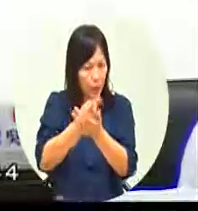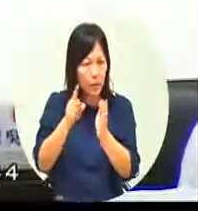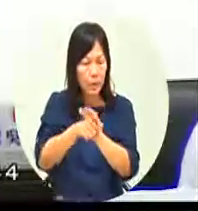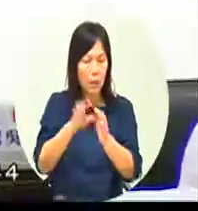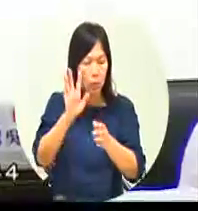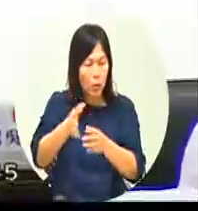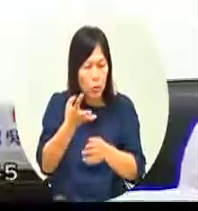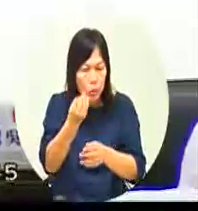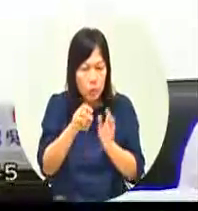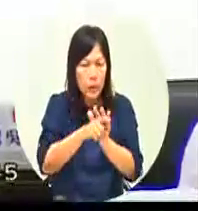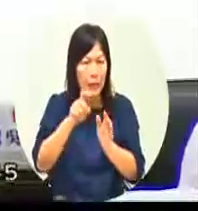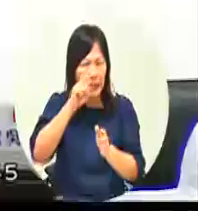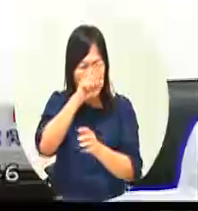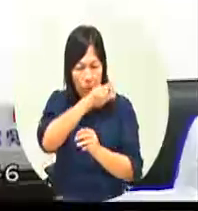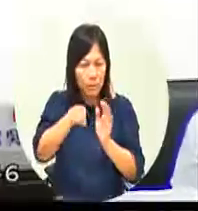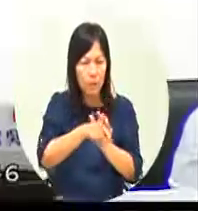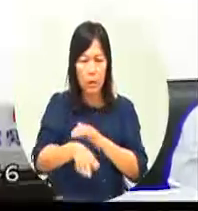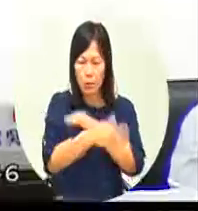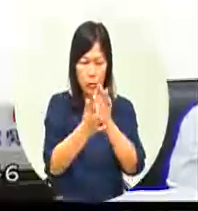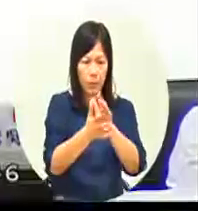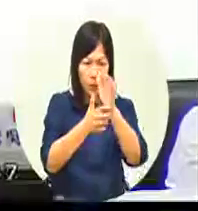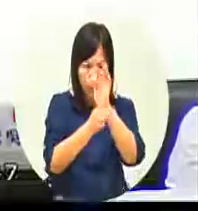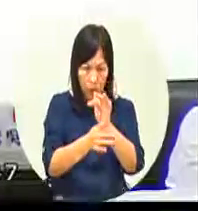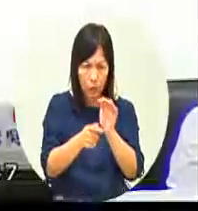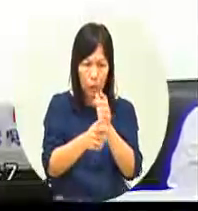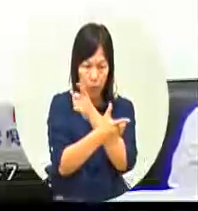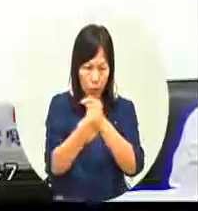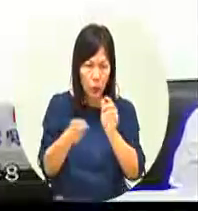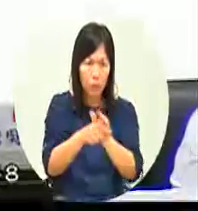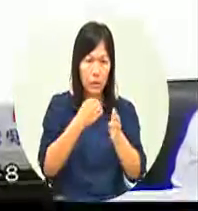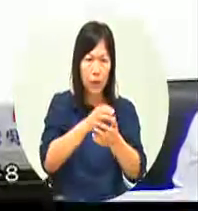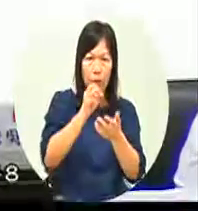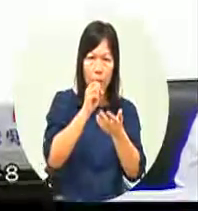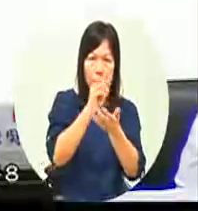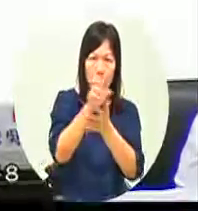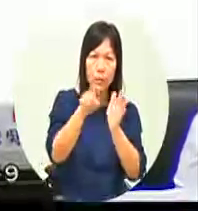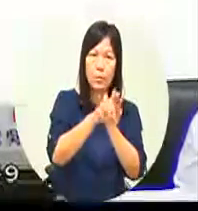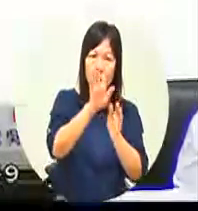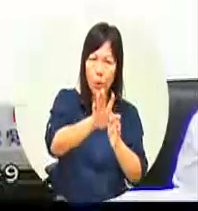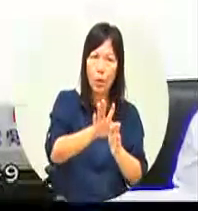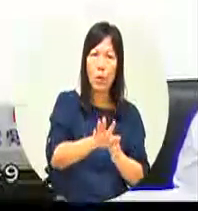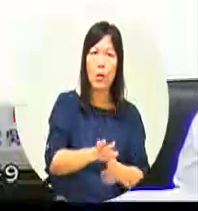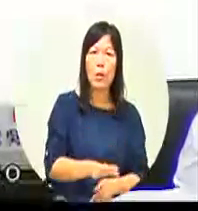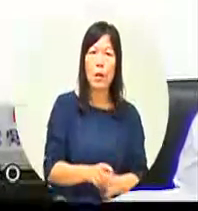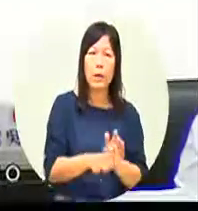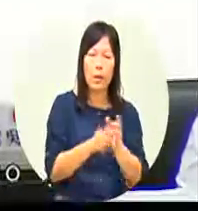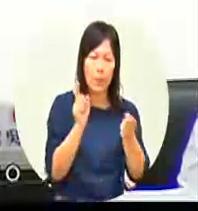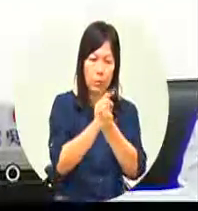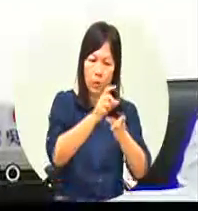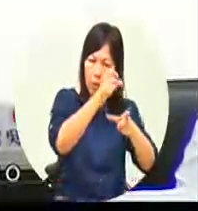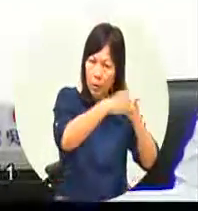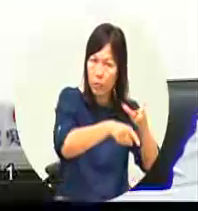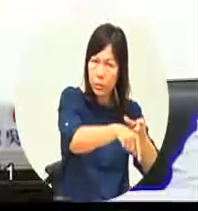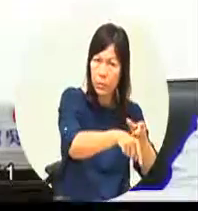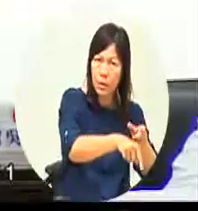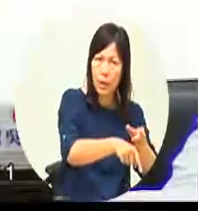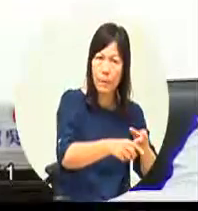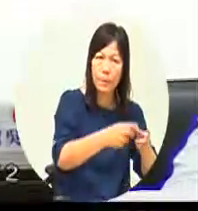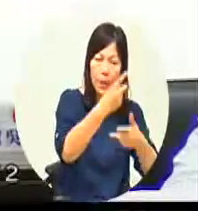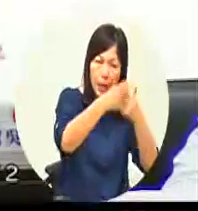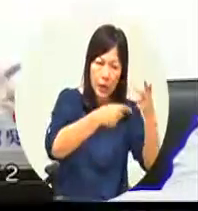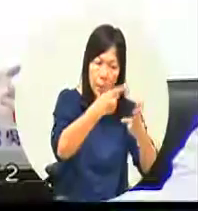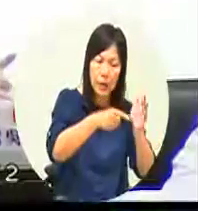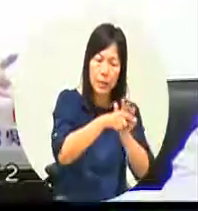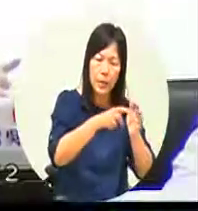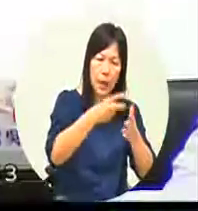圾量，它是统一在我们的管理保全的那个清运垃圾中心，我们会跟业者一个礼拜大概收一